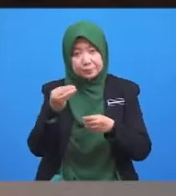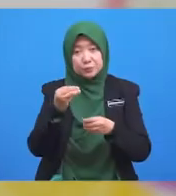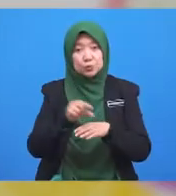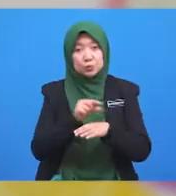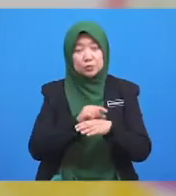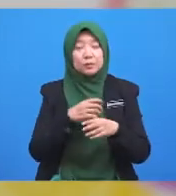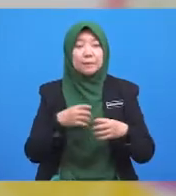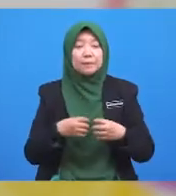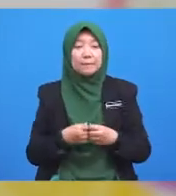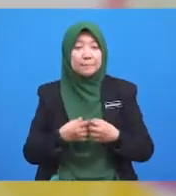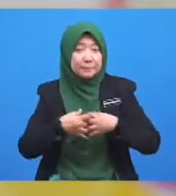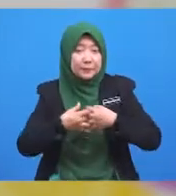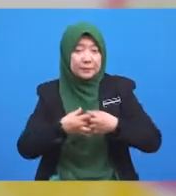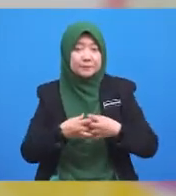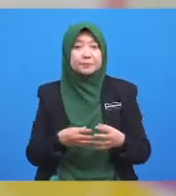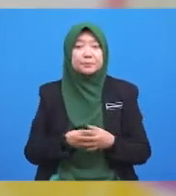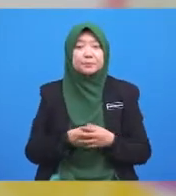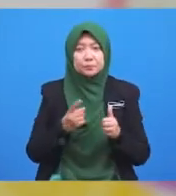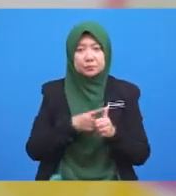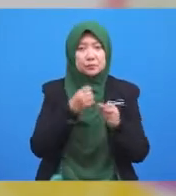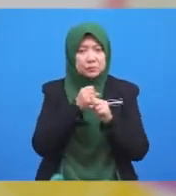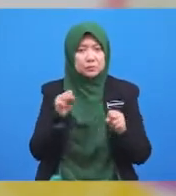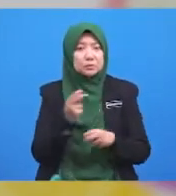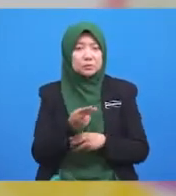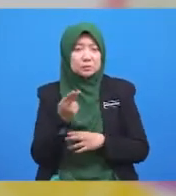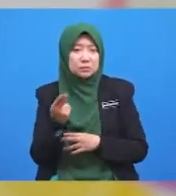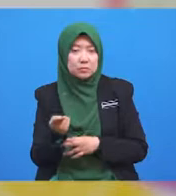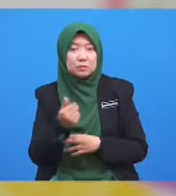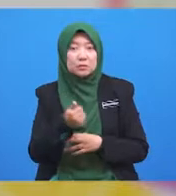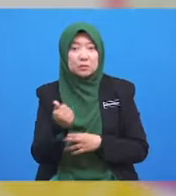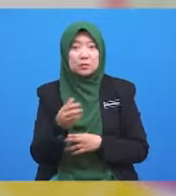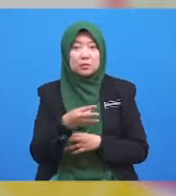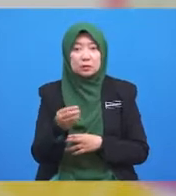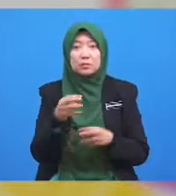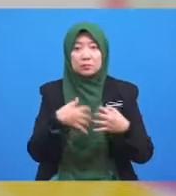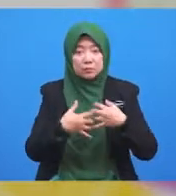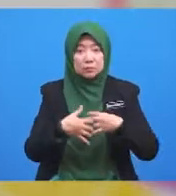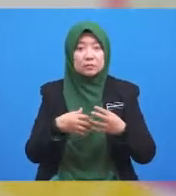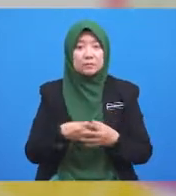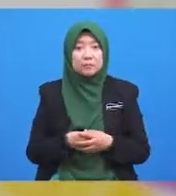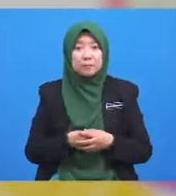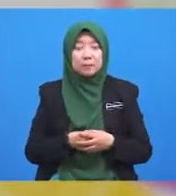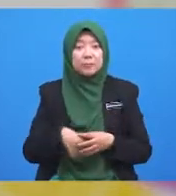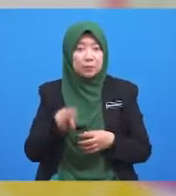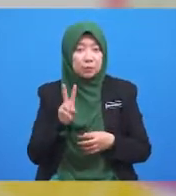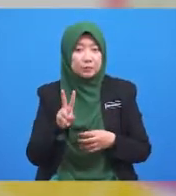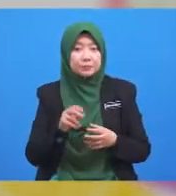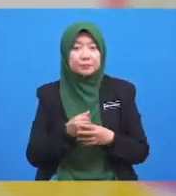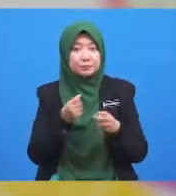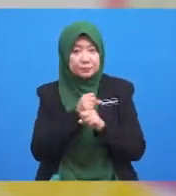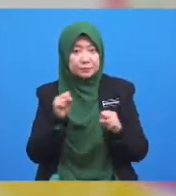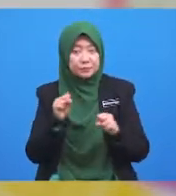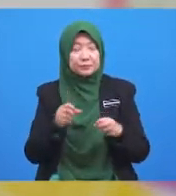mesin. 1. Sediakan bahan, alatan dan mesin. 2.